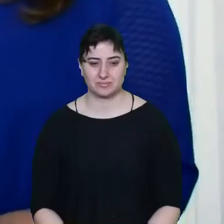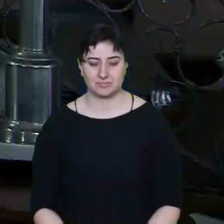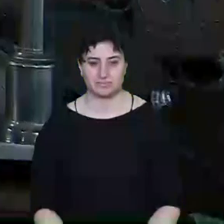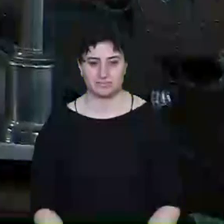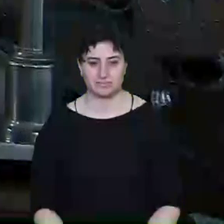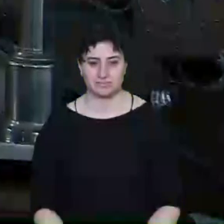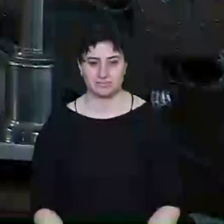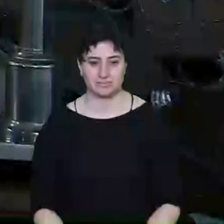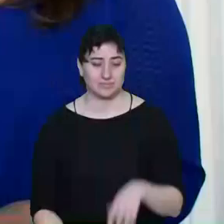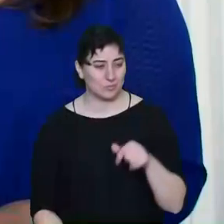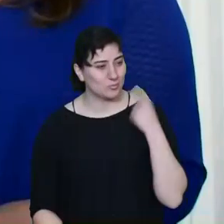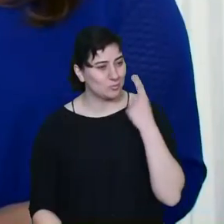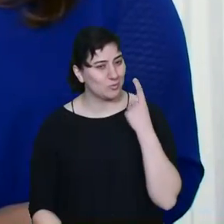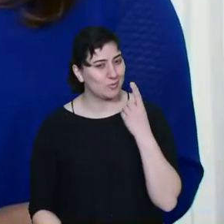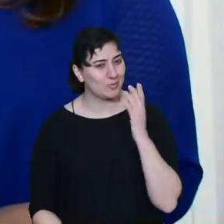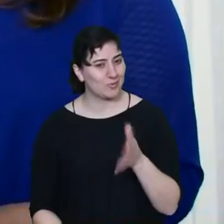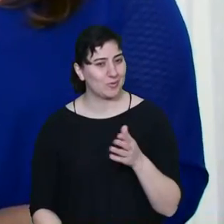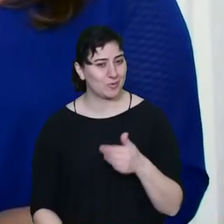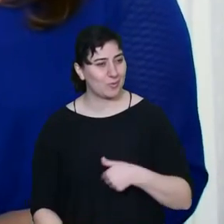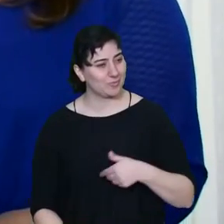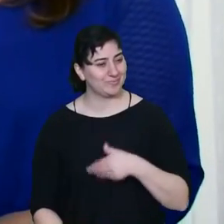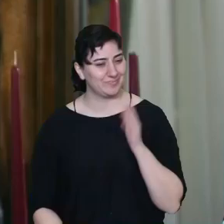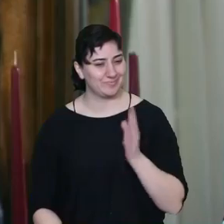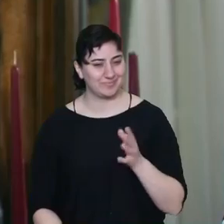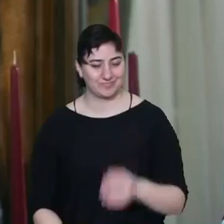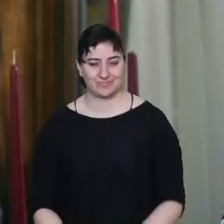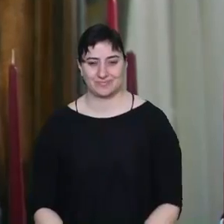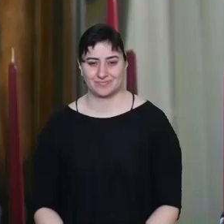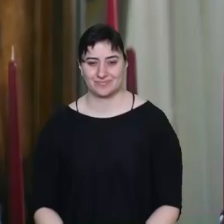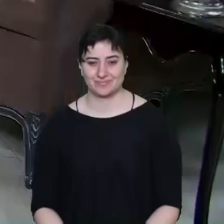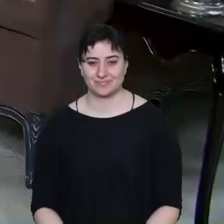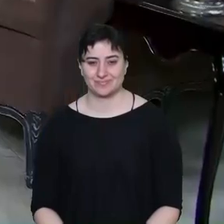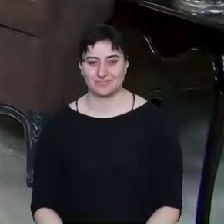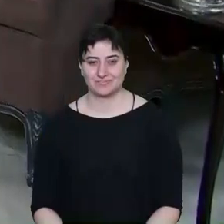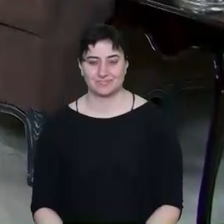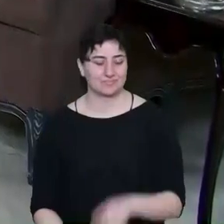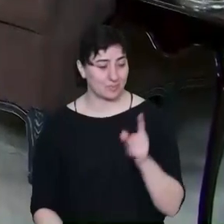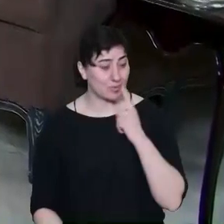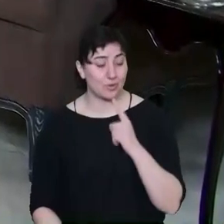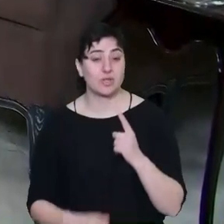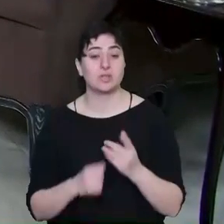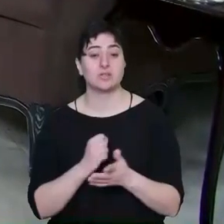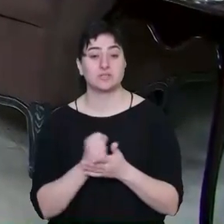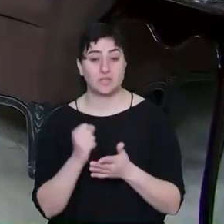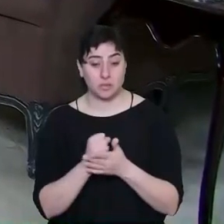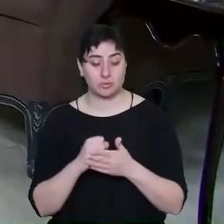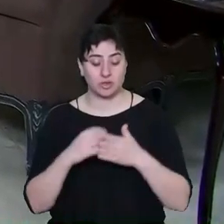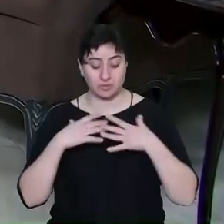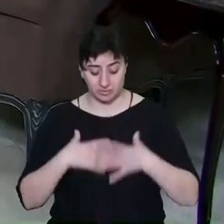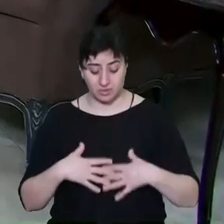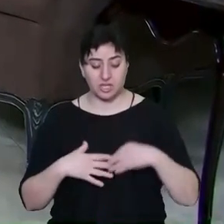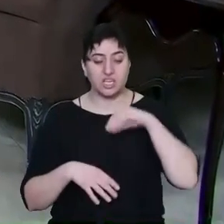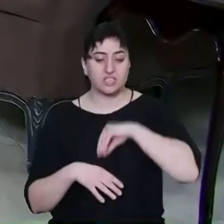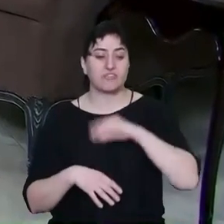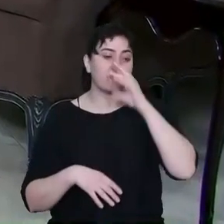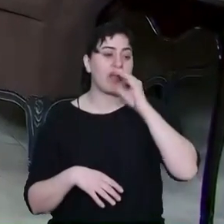Aslında şimdi böyle düşününce adama da komik geliyor. Bay değil ki, Trabzon formasının altına Fener